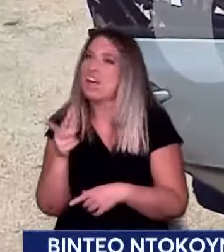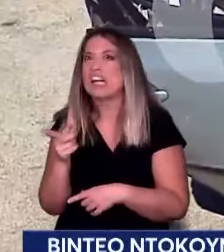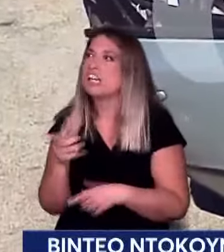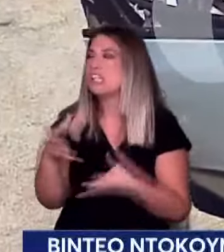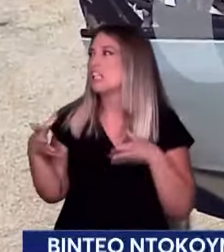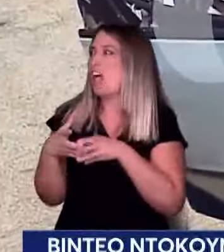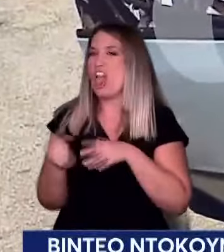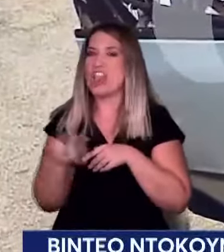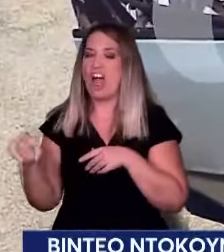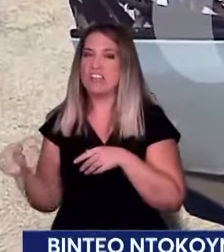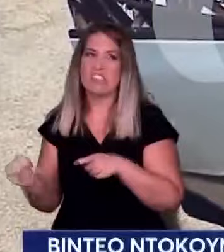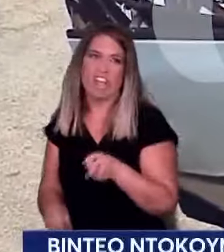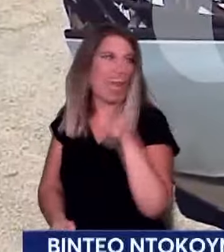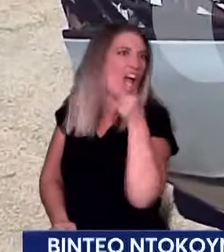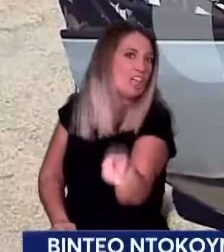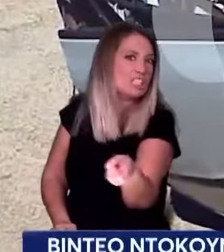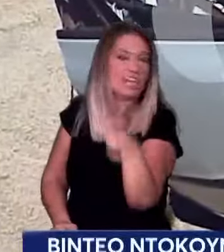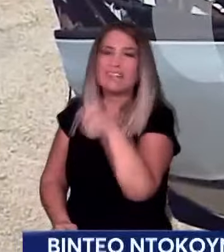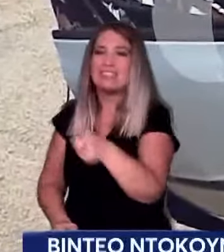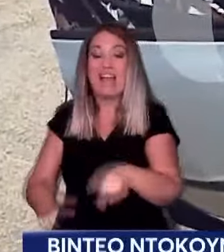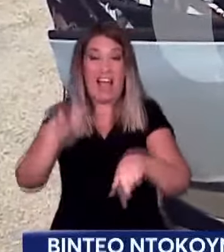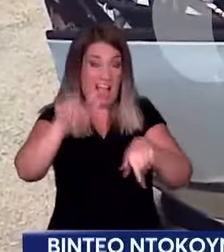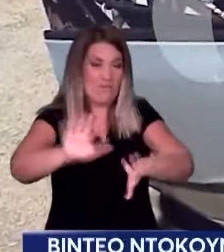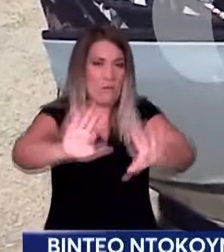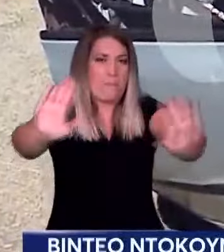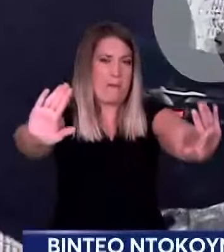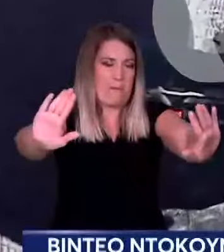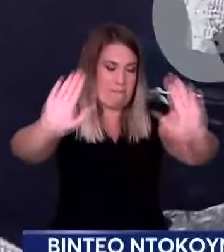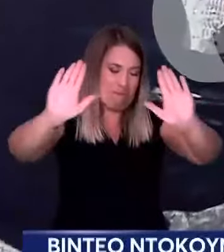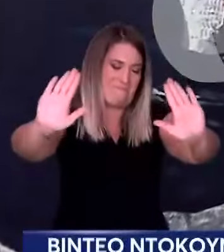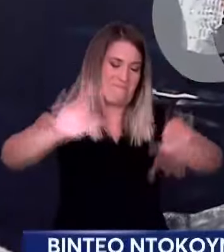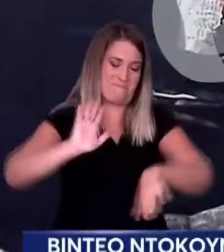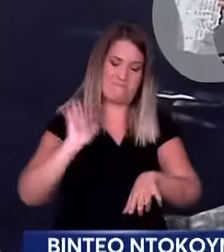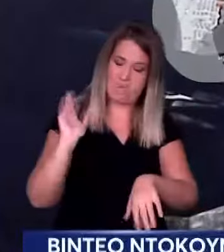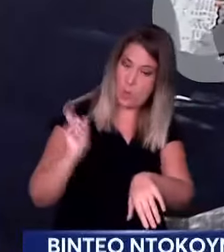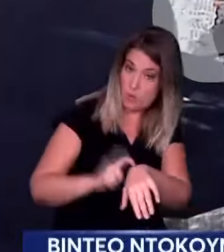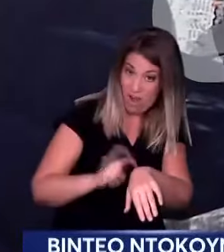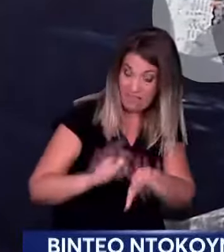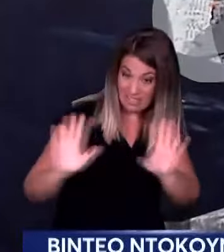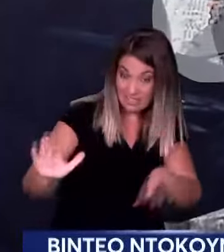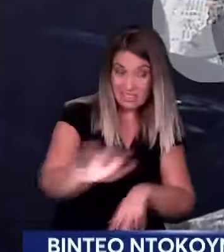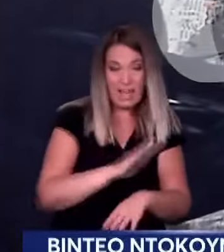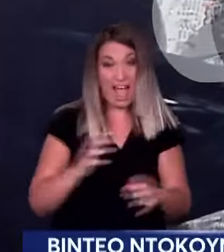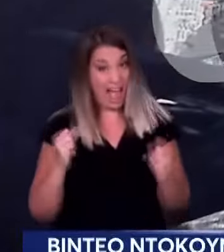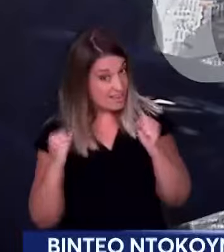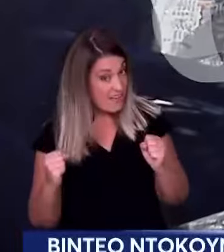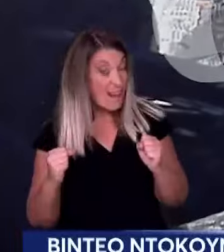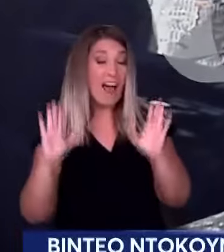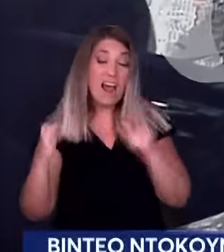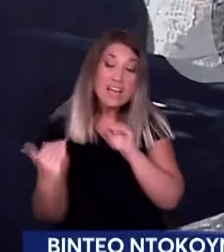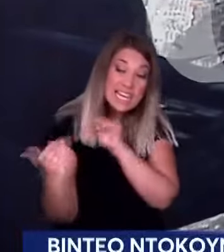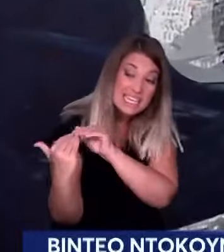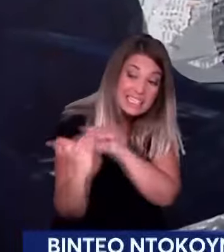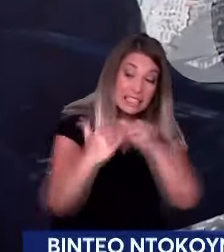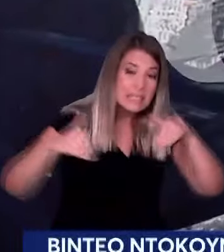το προλάβουμε. Πρέπει να το προλάβουμε αν θέλουμε να ζούμε με ασφάλεια, να είμαστε όλοι ίσοι και να